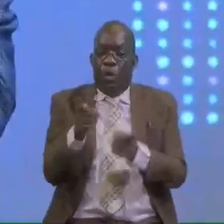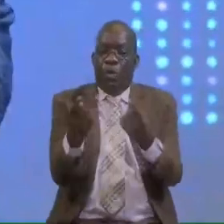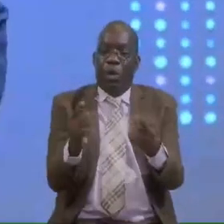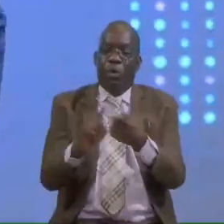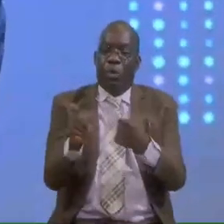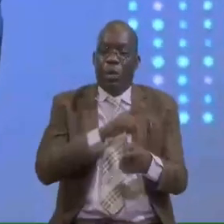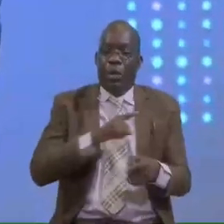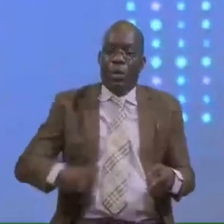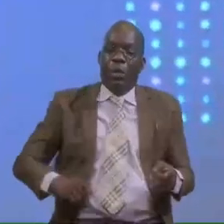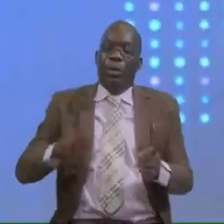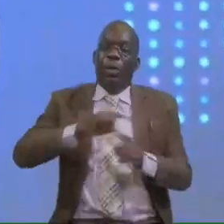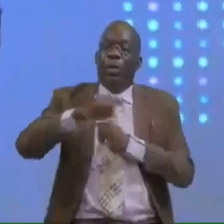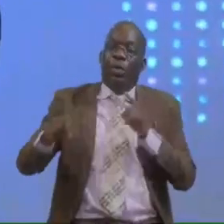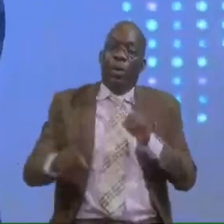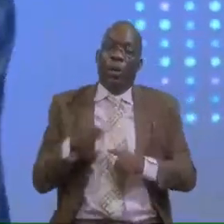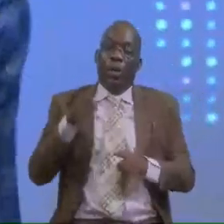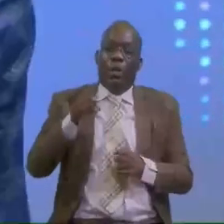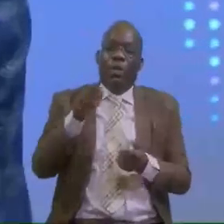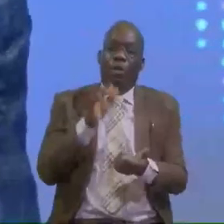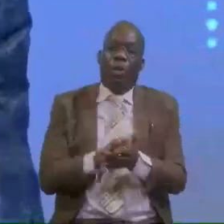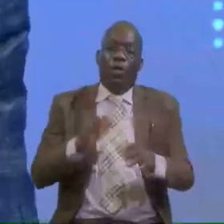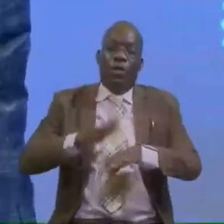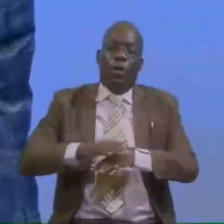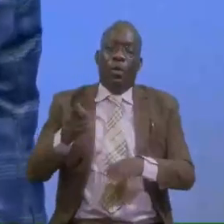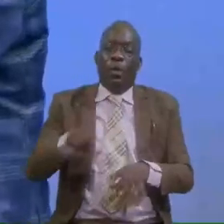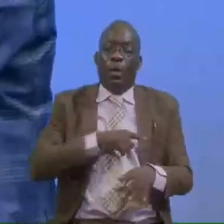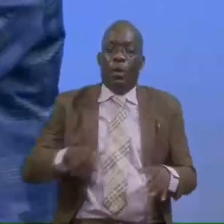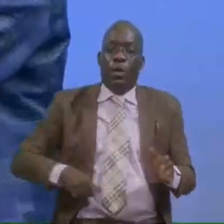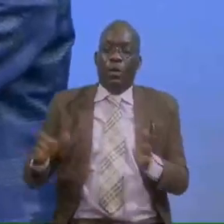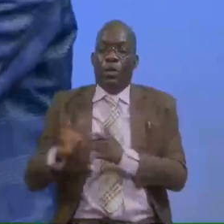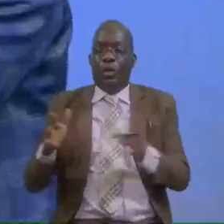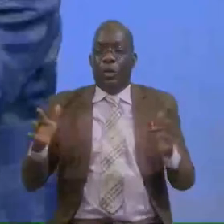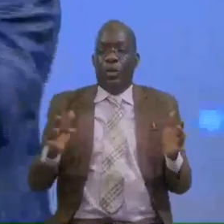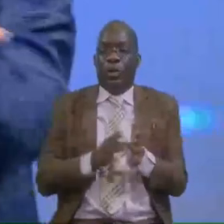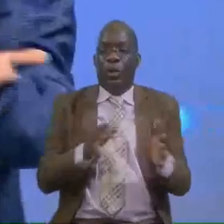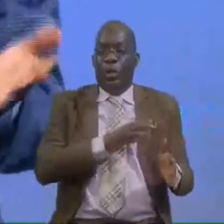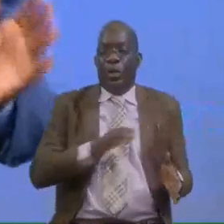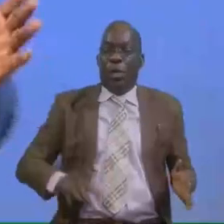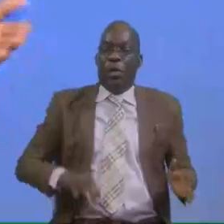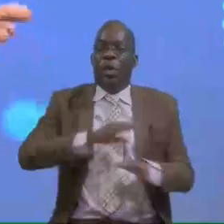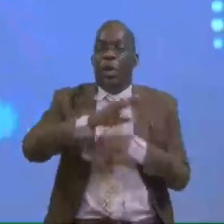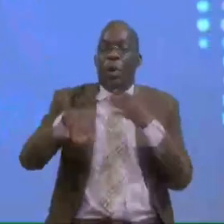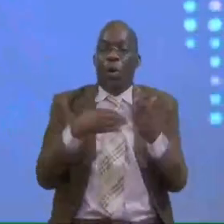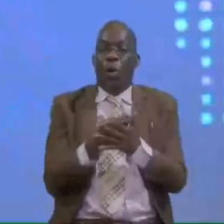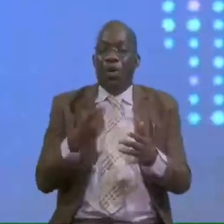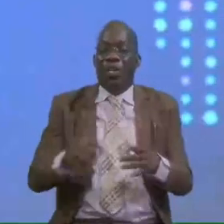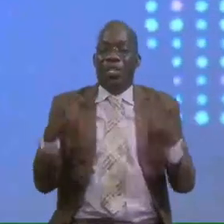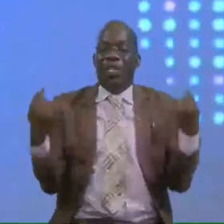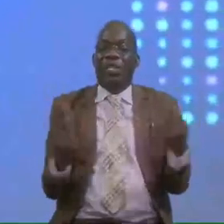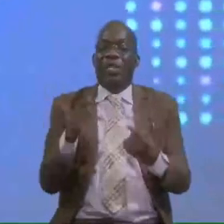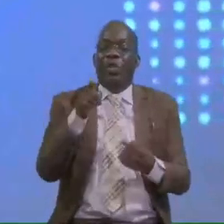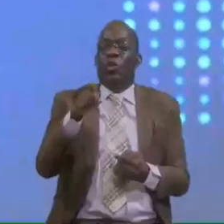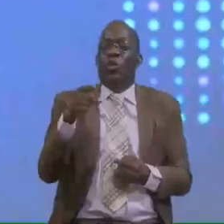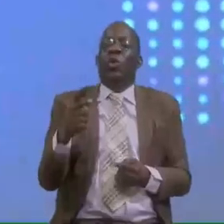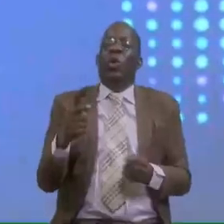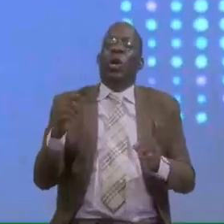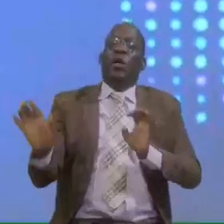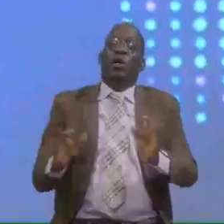Seigneur, quand vous croyez au Seigneur Jésus-Christ, tous les péchés que tu as jamais commis